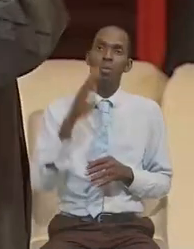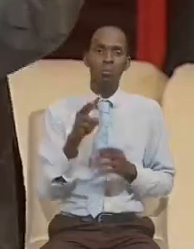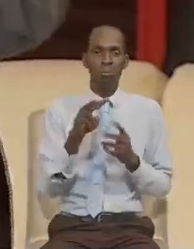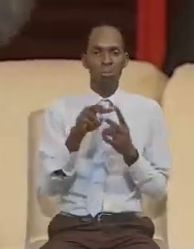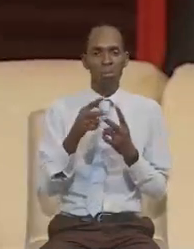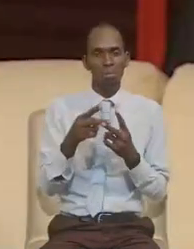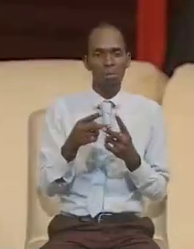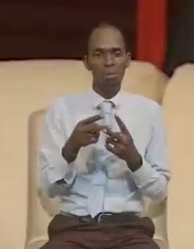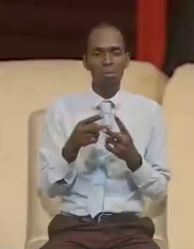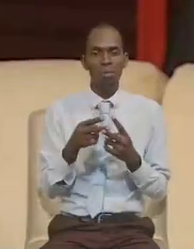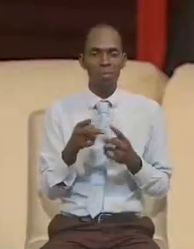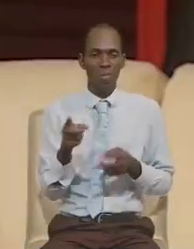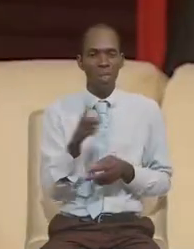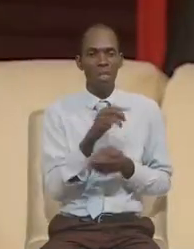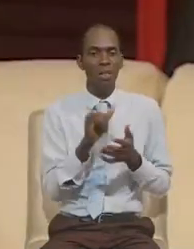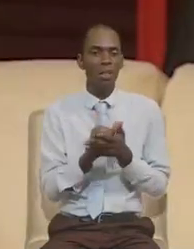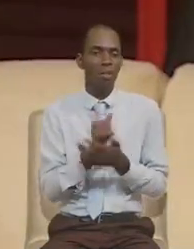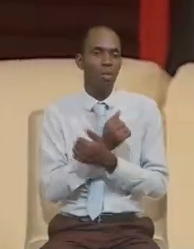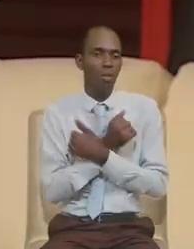pas son frère.